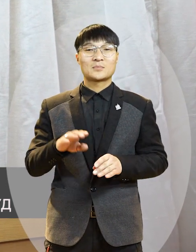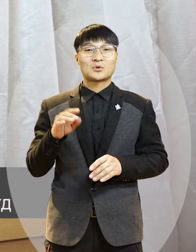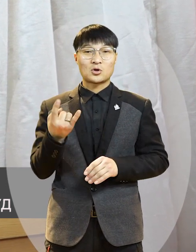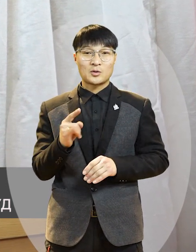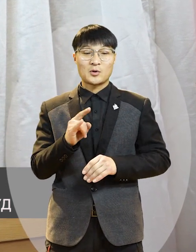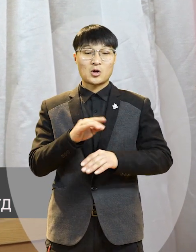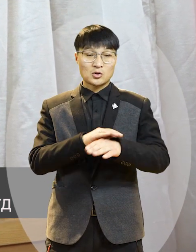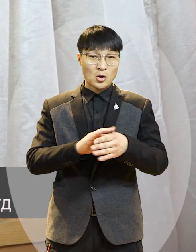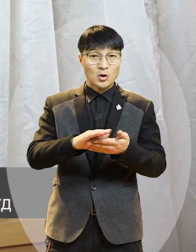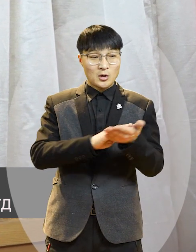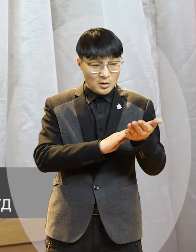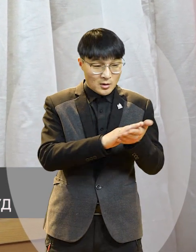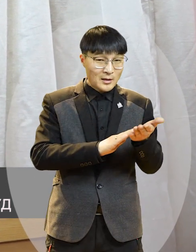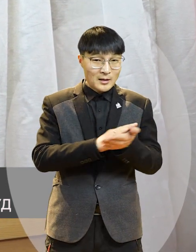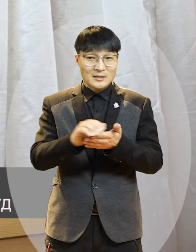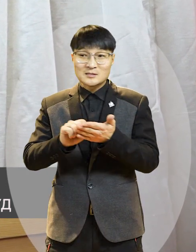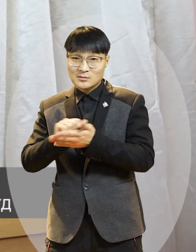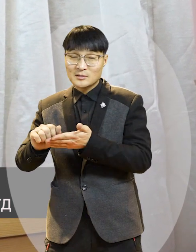тоглоныхоо тоосаардаг бас